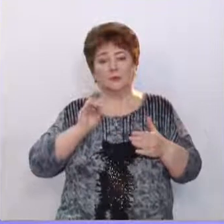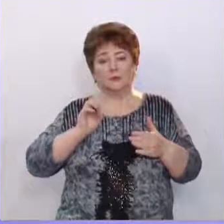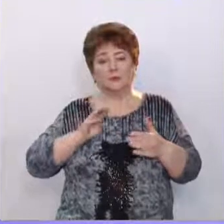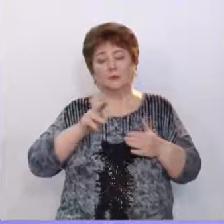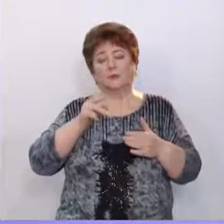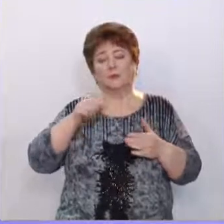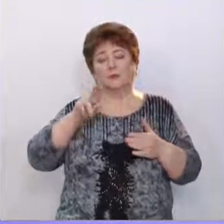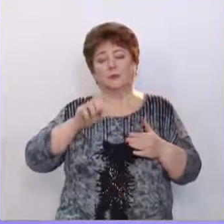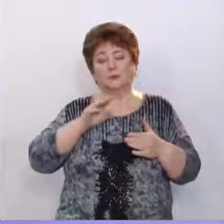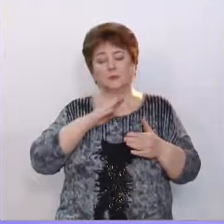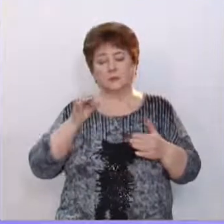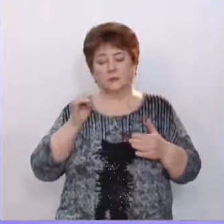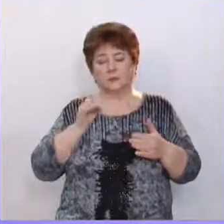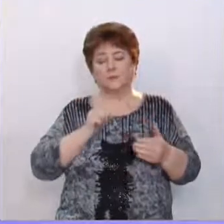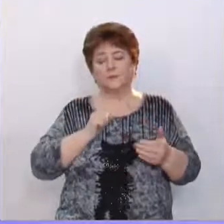падеже.